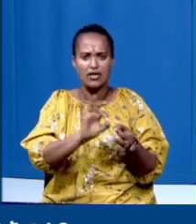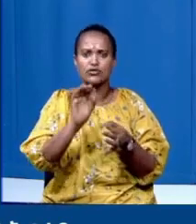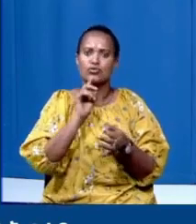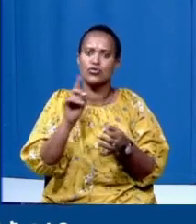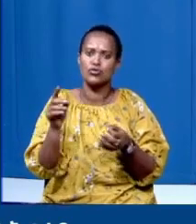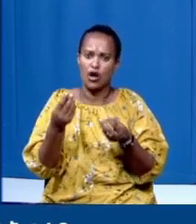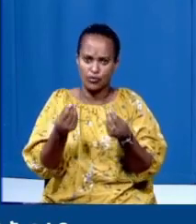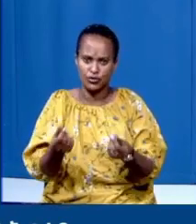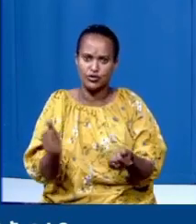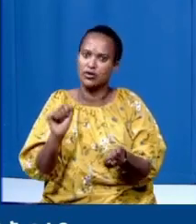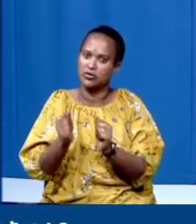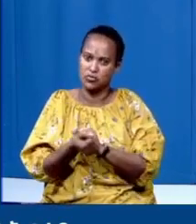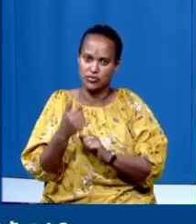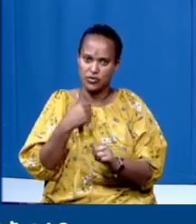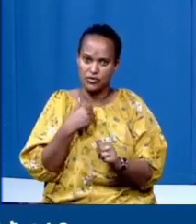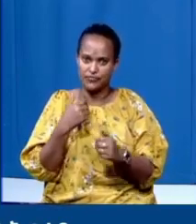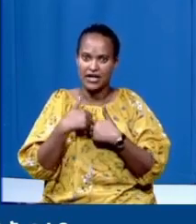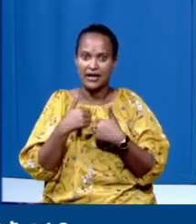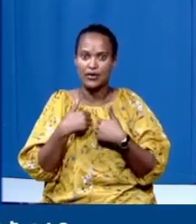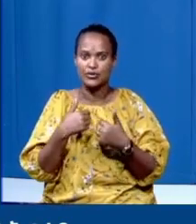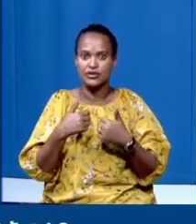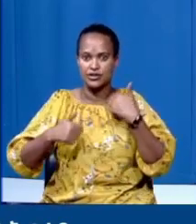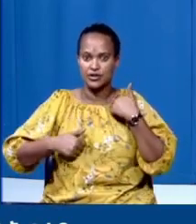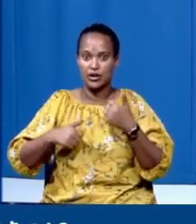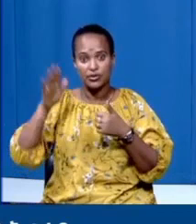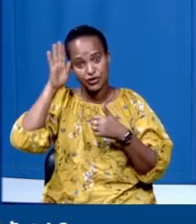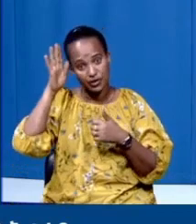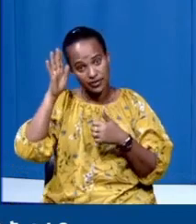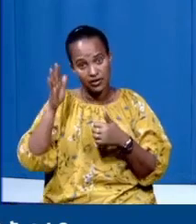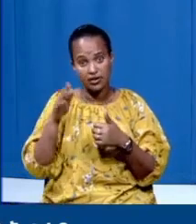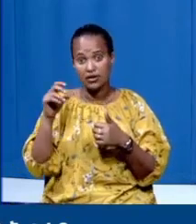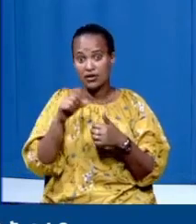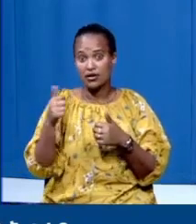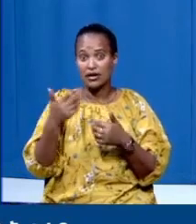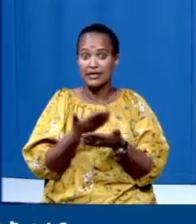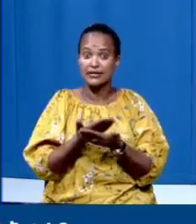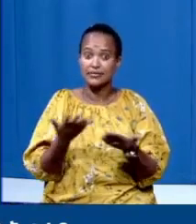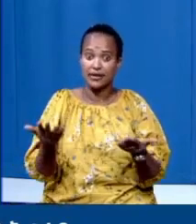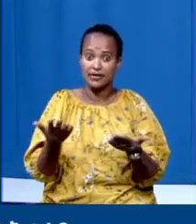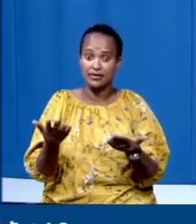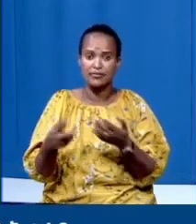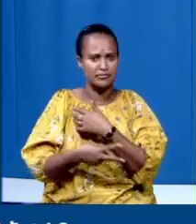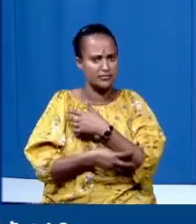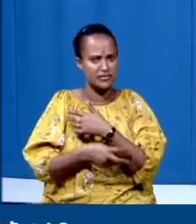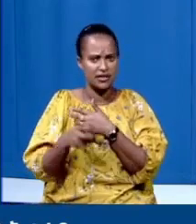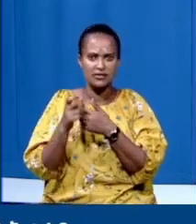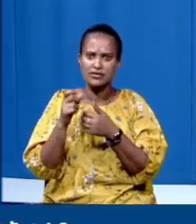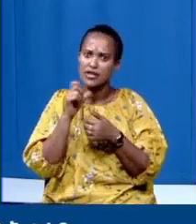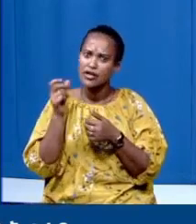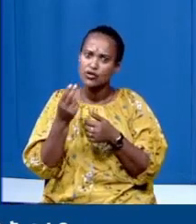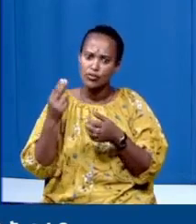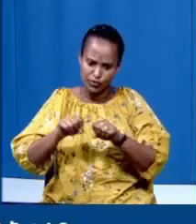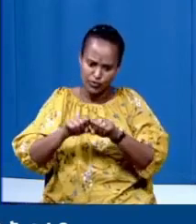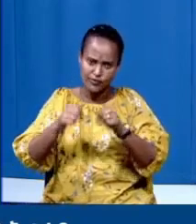ናብ ሓመኩሽቲ ቀይርዎ ዘሎ ኣራዊት ሰራዊት ሻዕብያ ማለት እዩ ካልእ ንብረት ምስባር ዘይትጥቀመሉ ንብረትስ